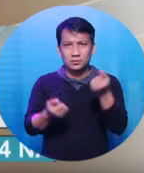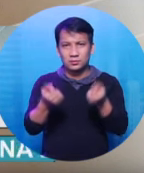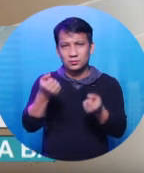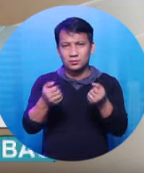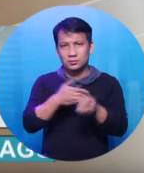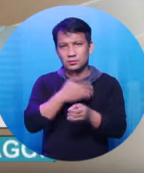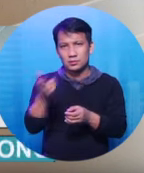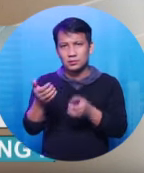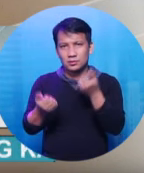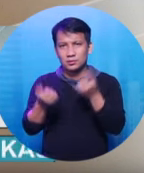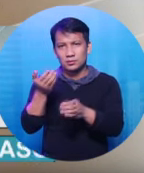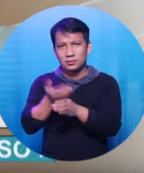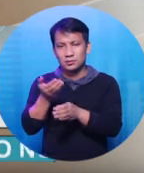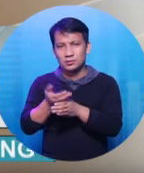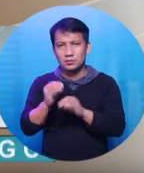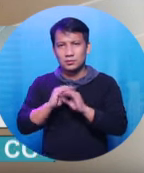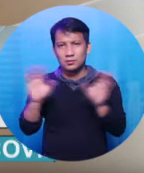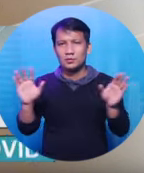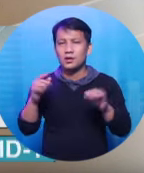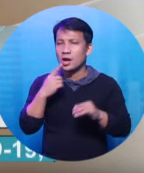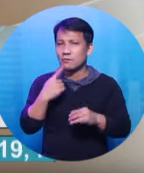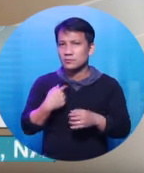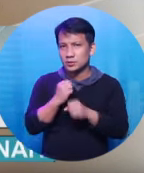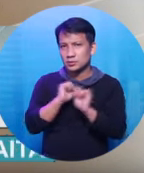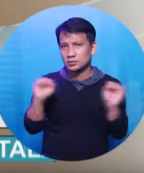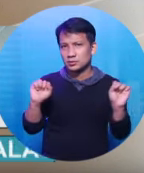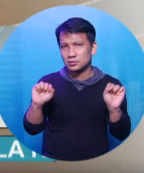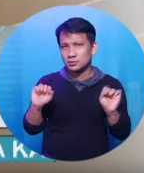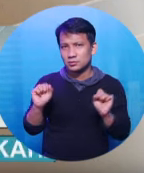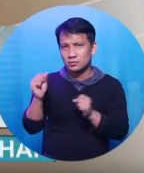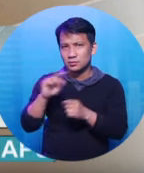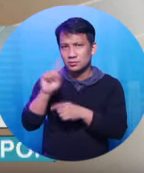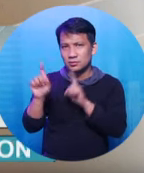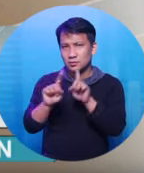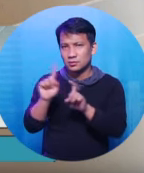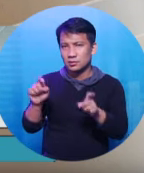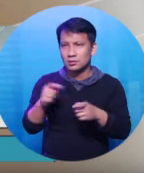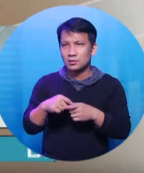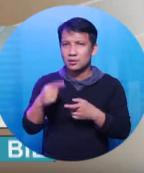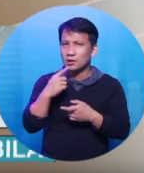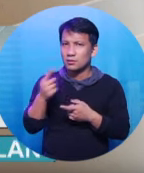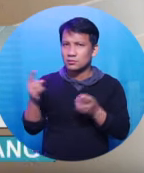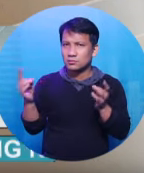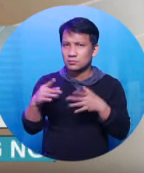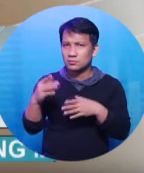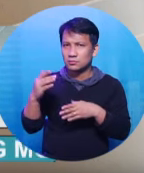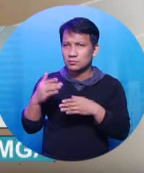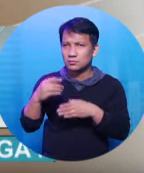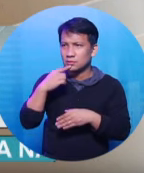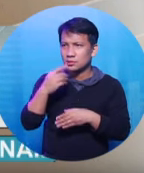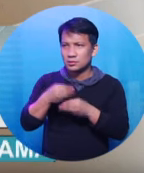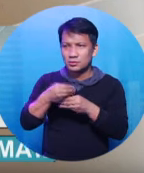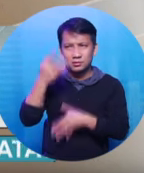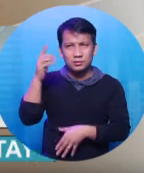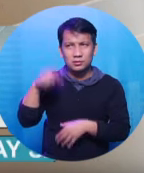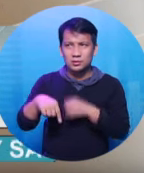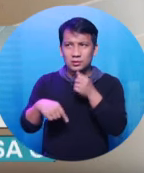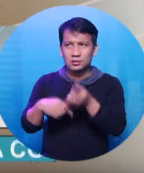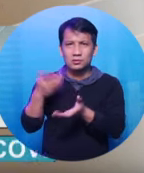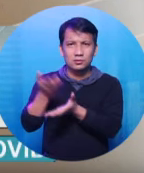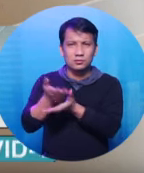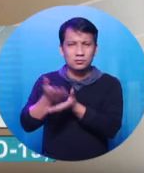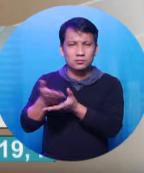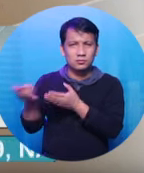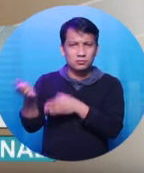anak mo, okay, na kailangan may insurance. Okay. Yun lang yung ano ko, kumbaga bakit hindi sila pinipigilan